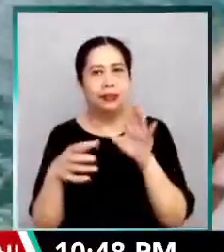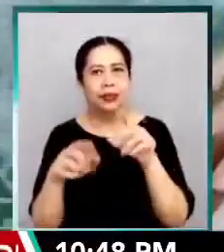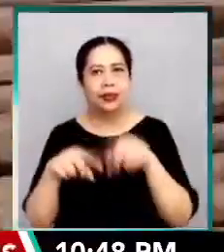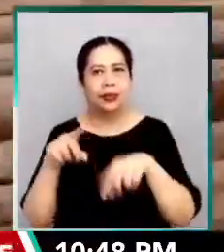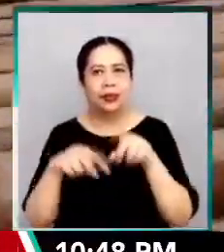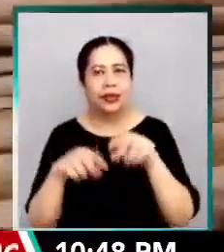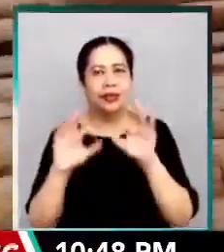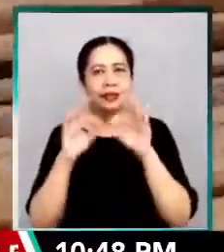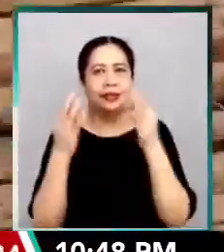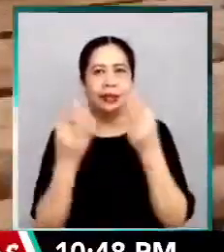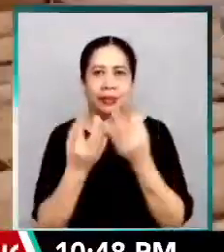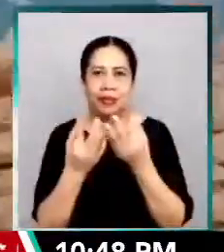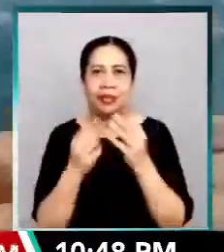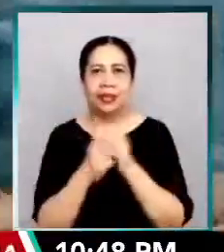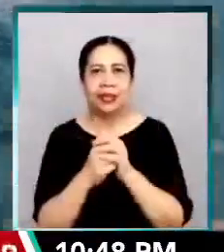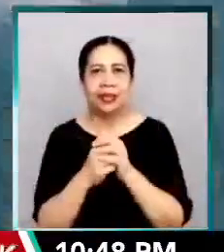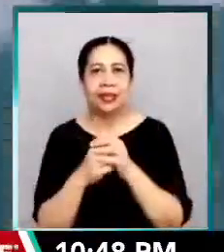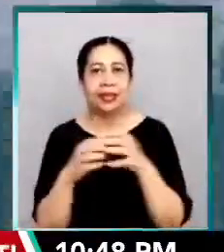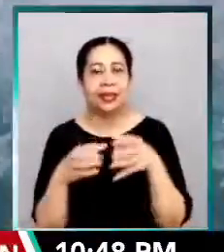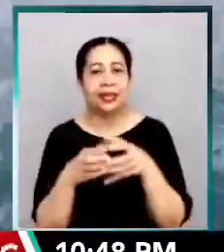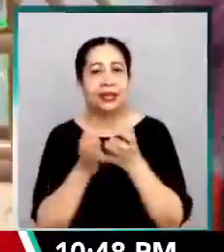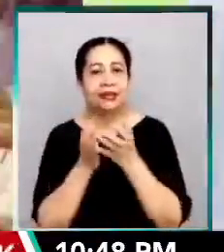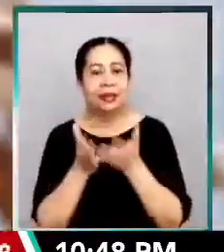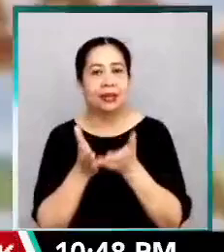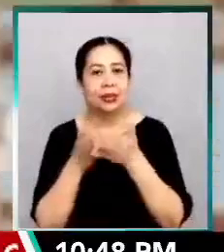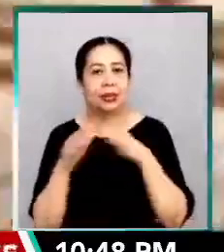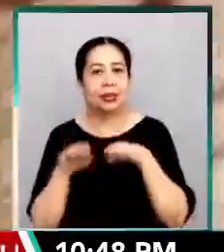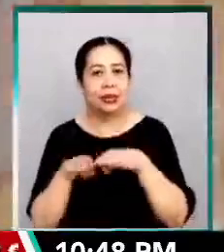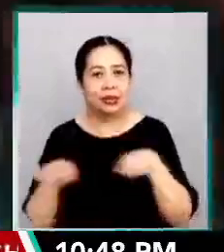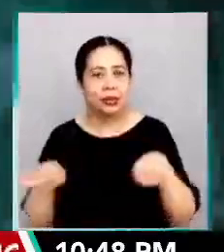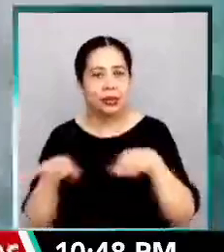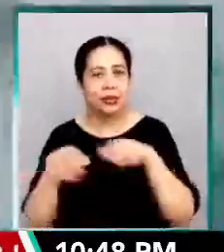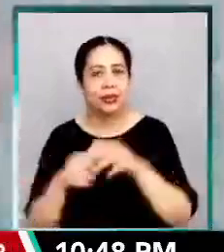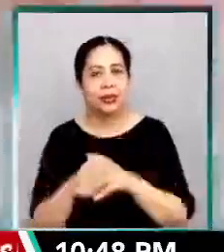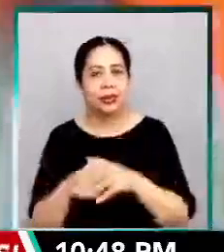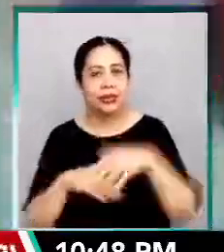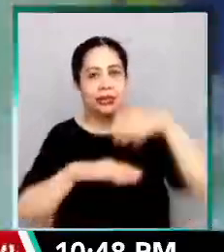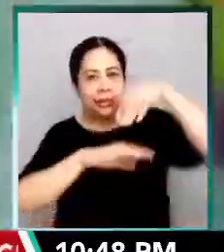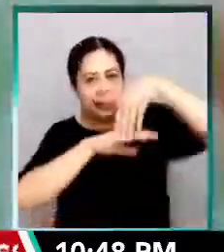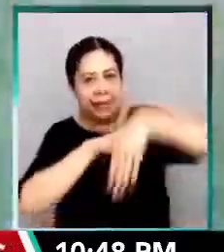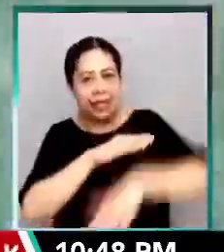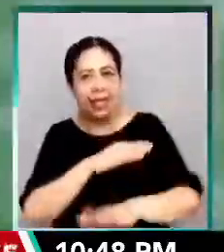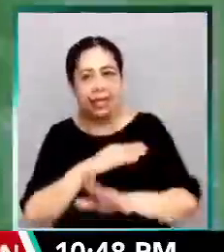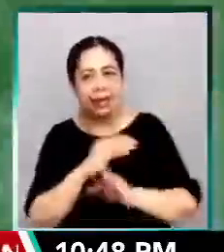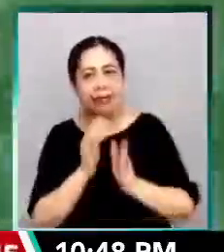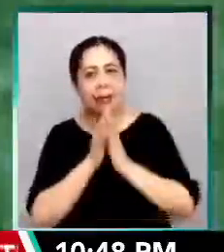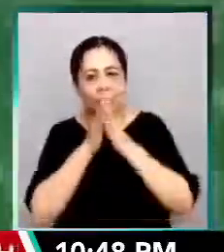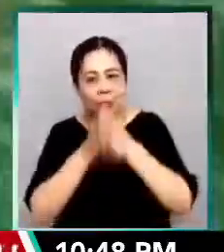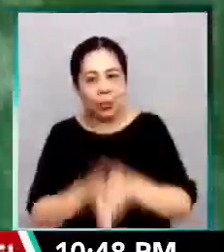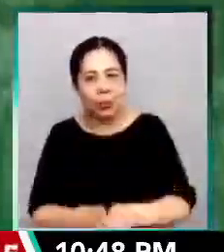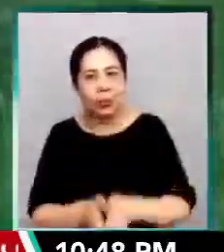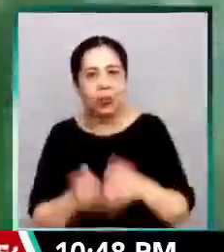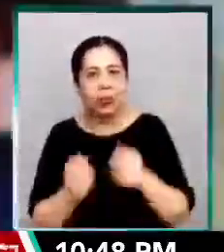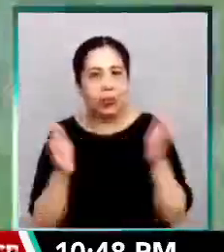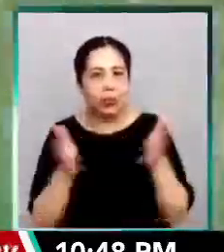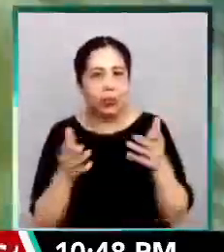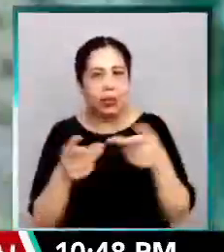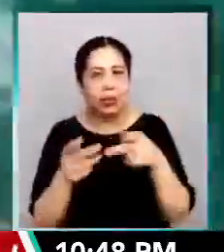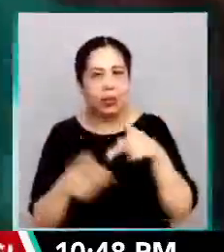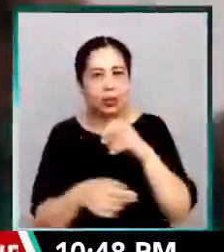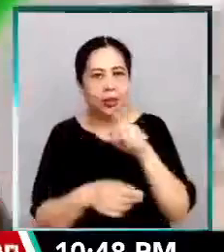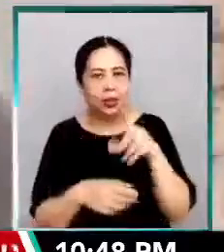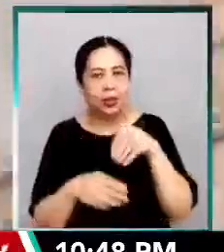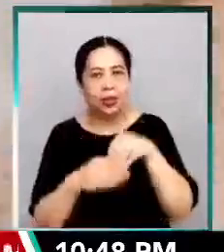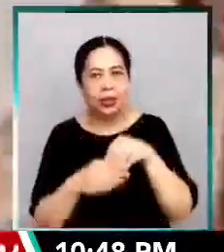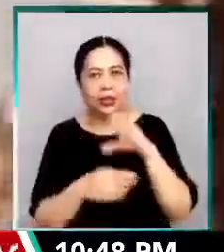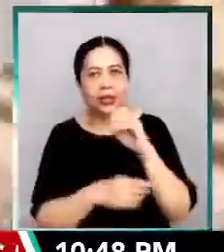na sa isang floating cottage lang kayo. Mag-slide o mag-dive diretso sa dagat o sa mini pool sa loob mismo ng cottage